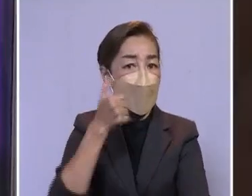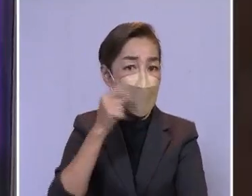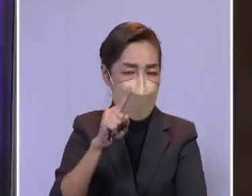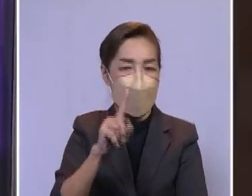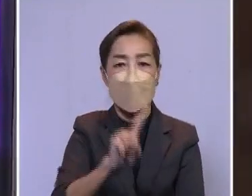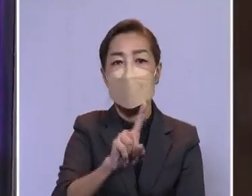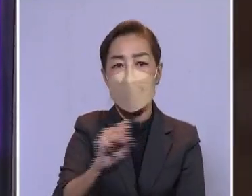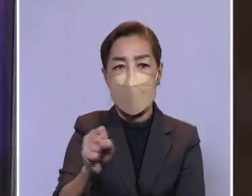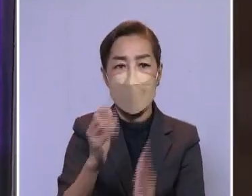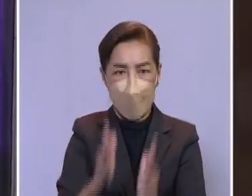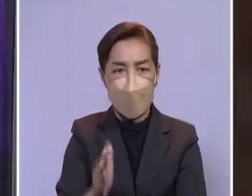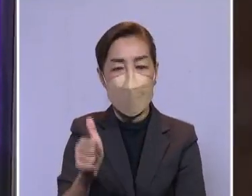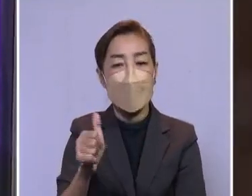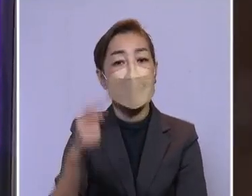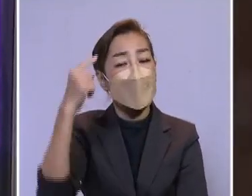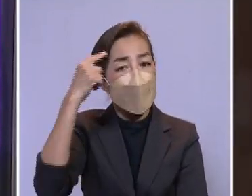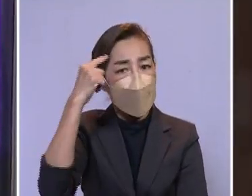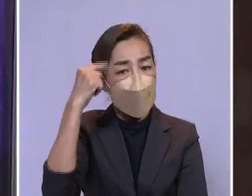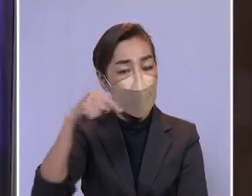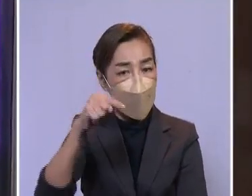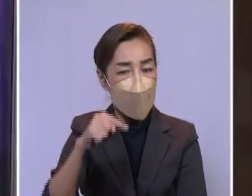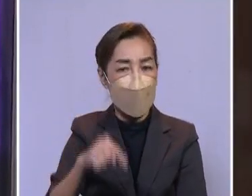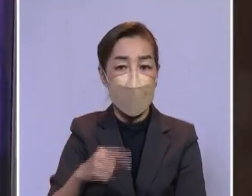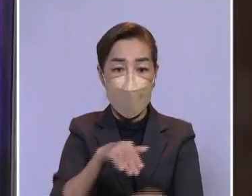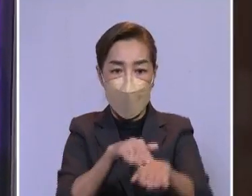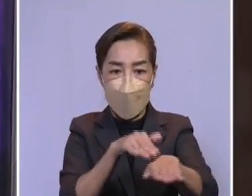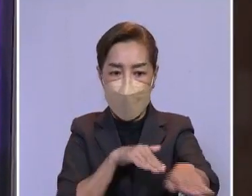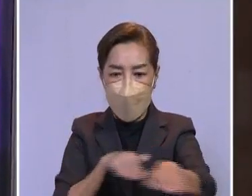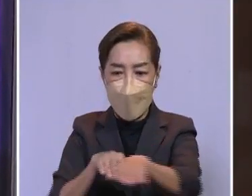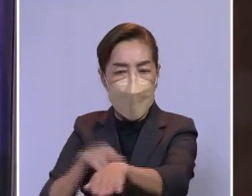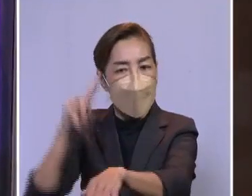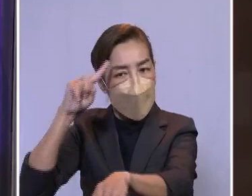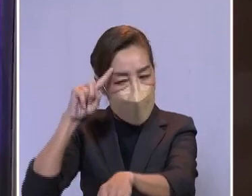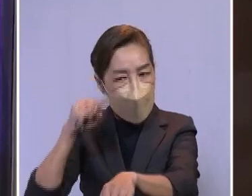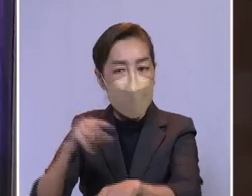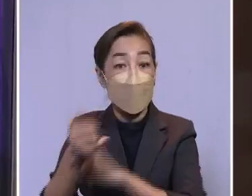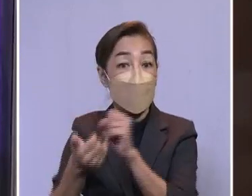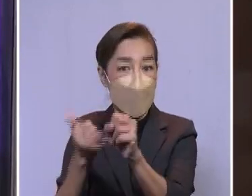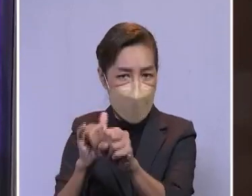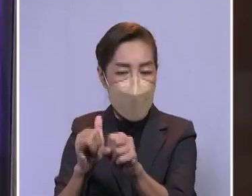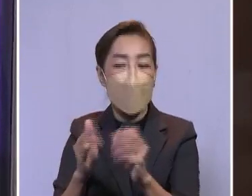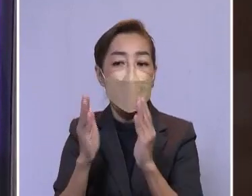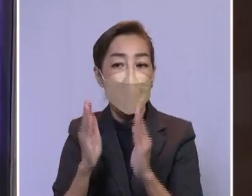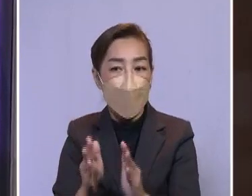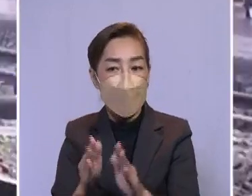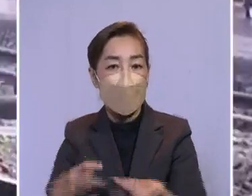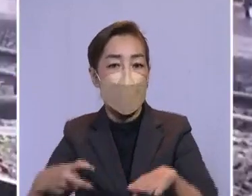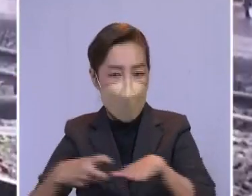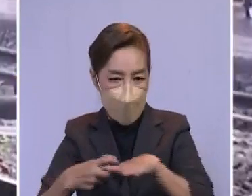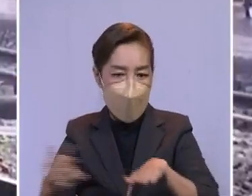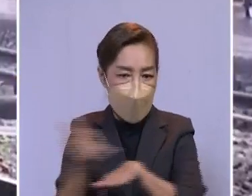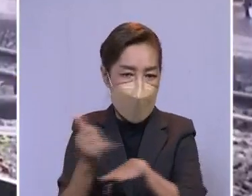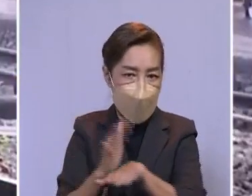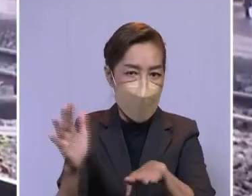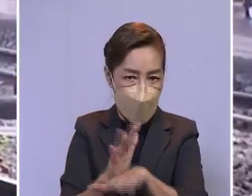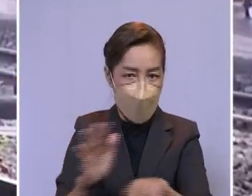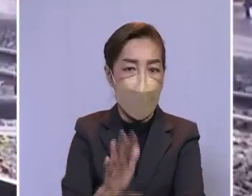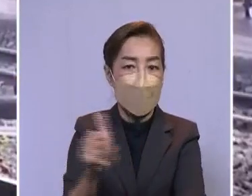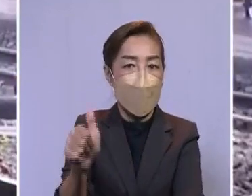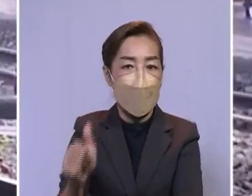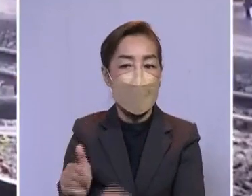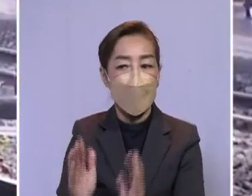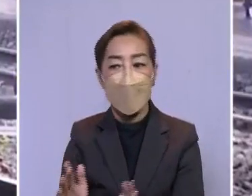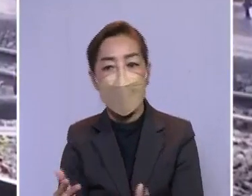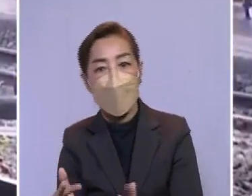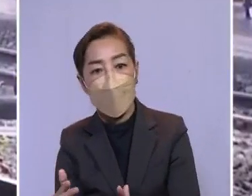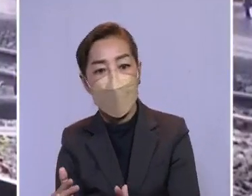ต่อวันซึ่งมั่นใจว่าจำนวนจำนวนนี้จะเพียงพอไม่มีผู้โดยสารตกค้างในเทศกาลนะฮะการรถไฟเปิดให้บริการขบวน